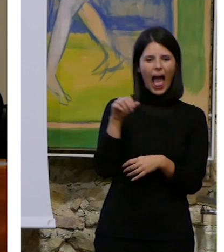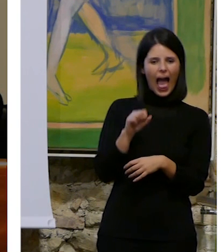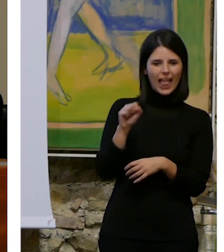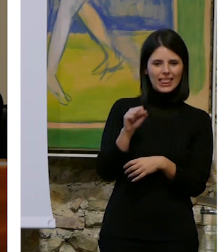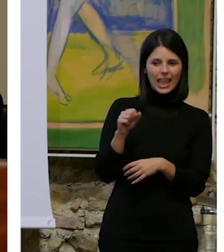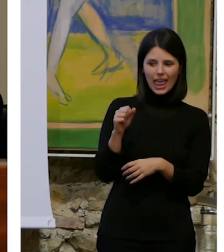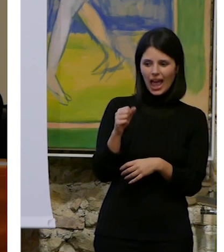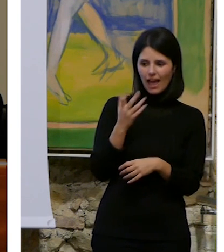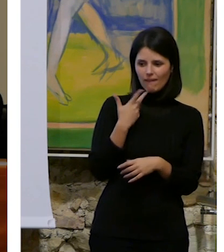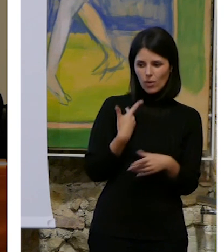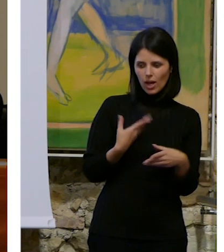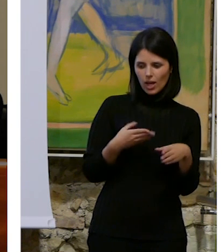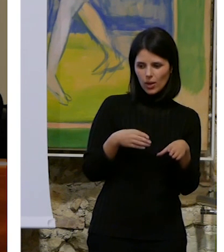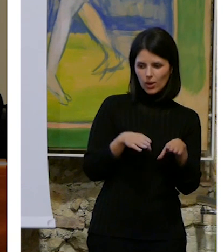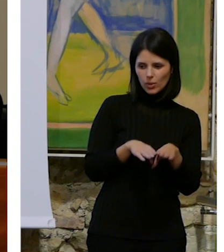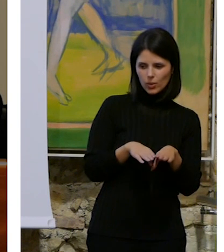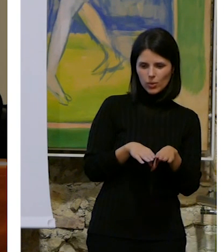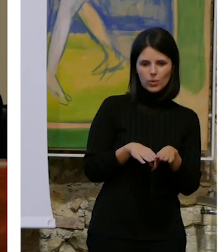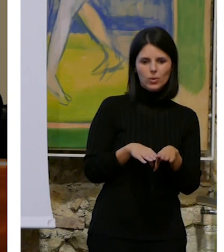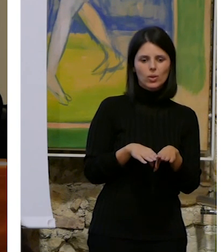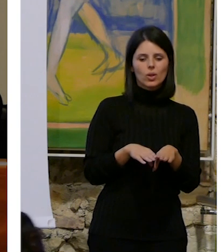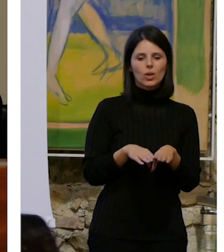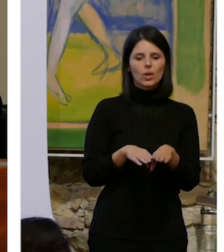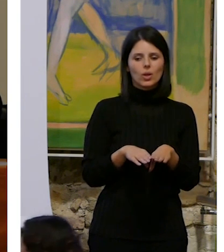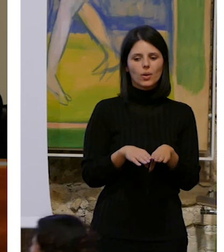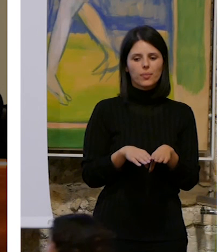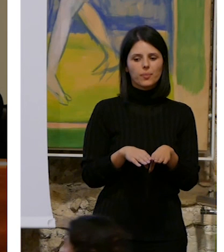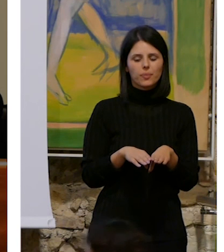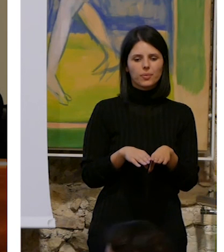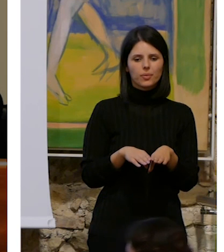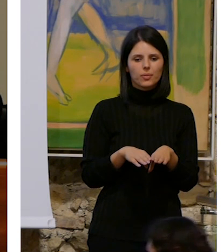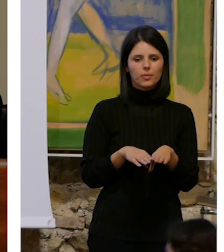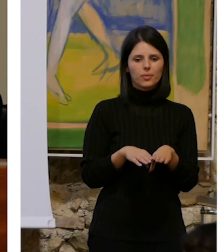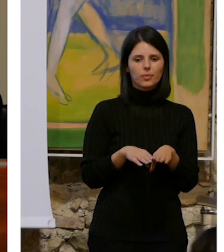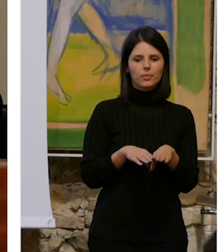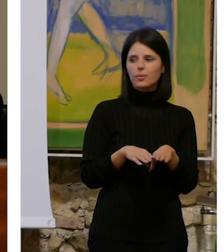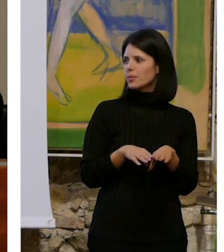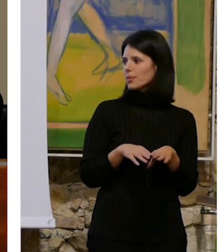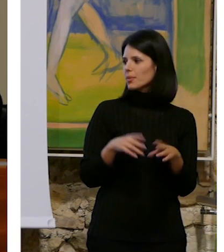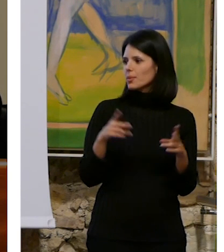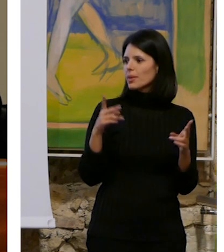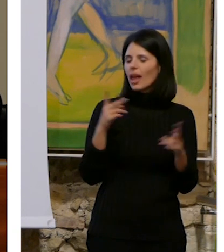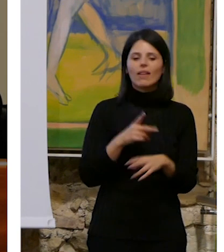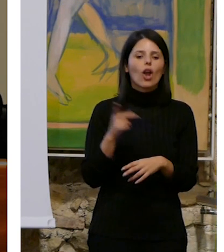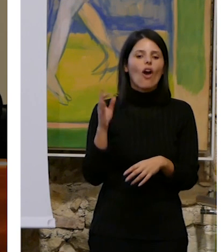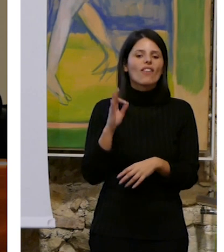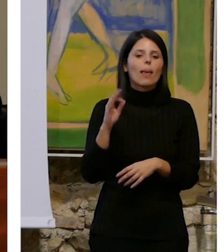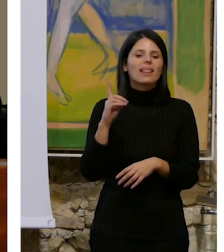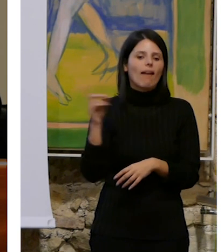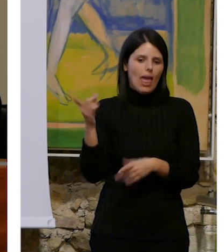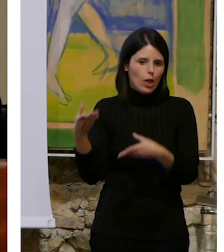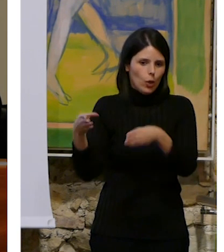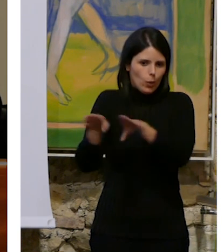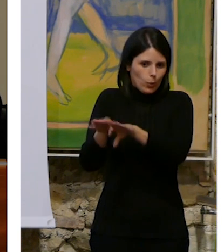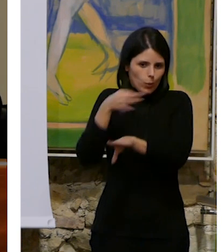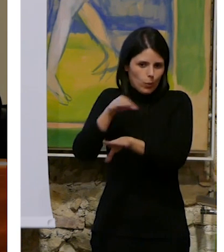vuoi chiudere, ma c'è qui Filippo D'Averio, che ha chiuso lui, cosa devo dire